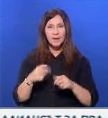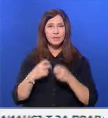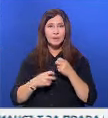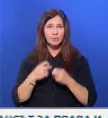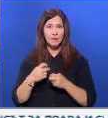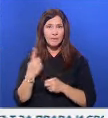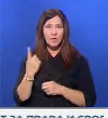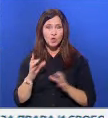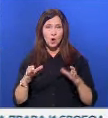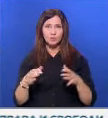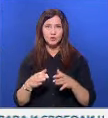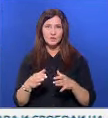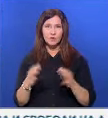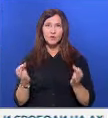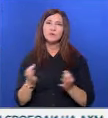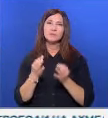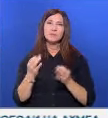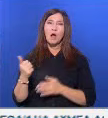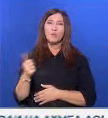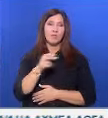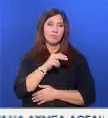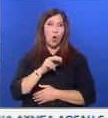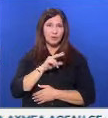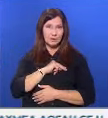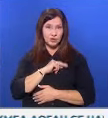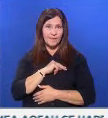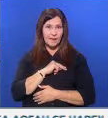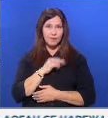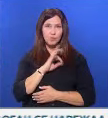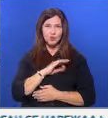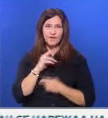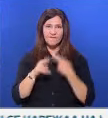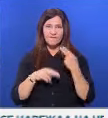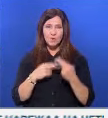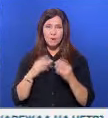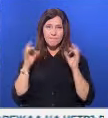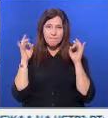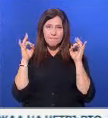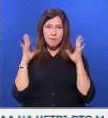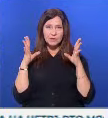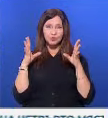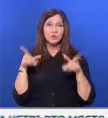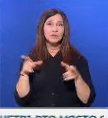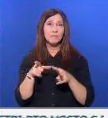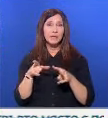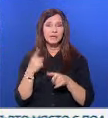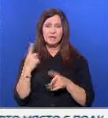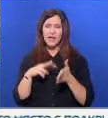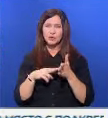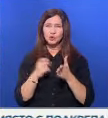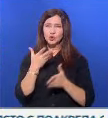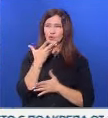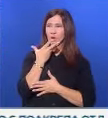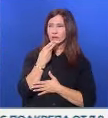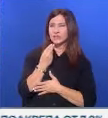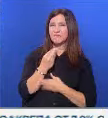проблеми на едно общество. Специално отличие получи и филмът Майсторът и Маргарита, една изключително